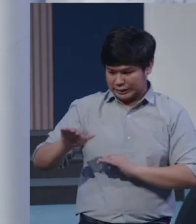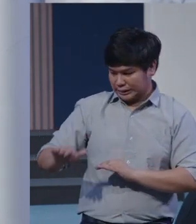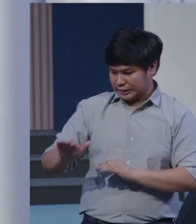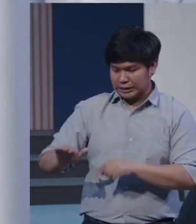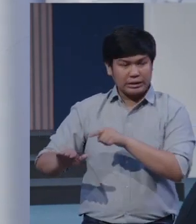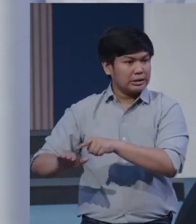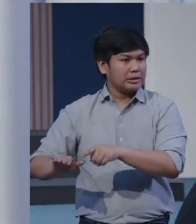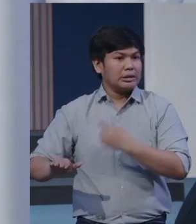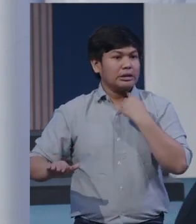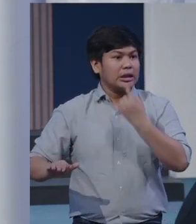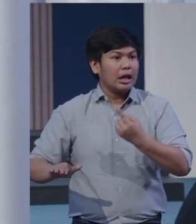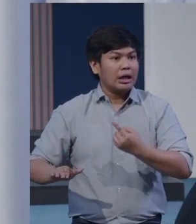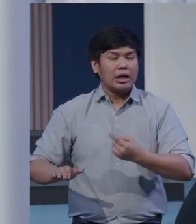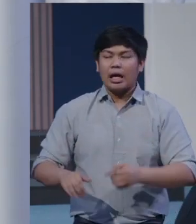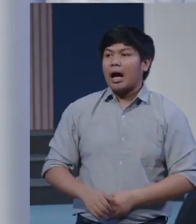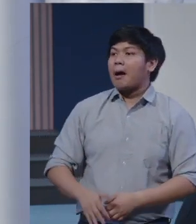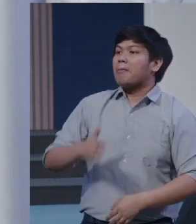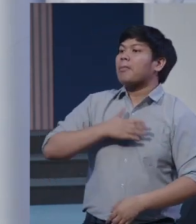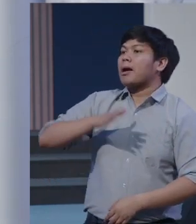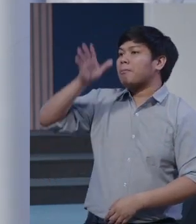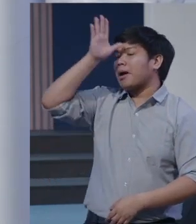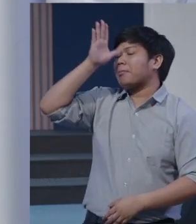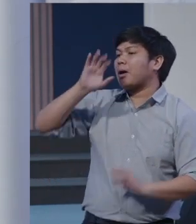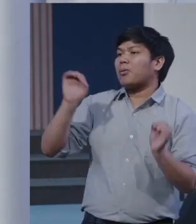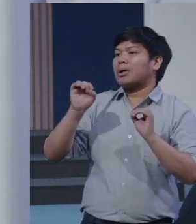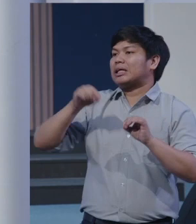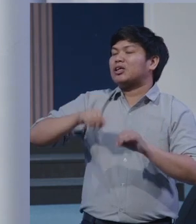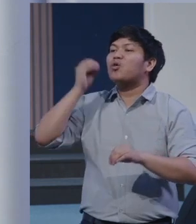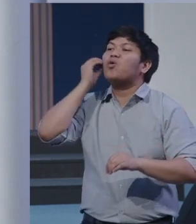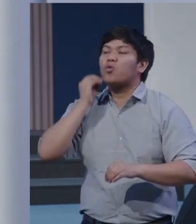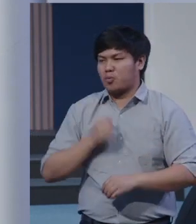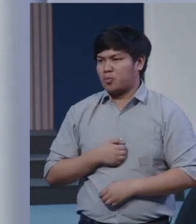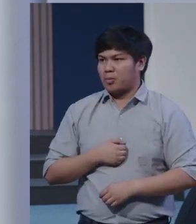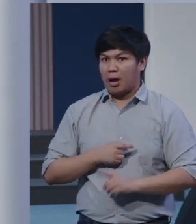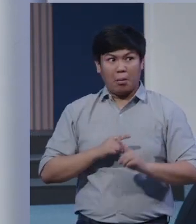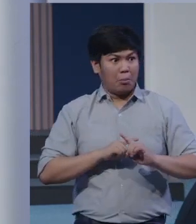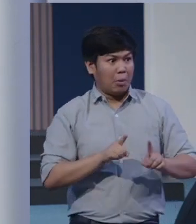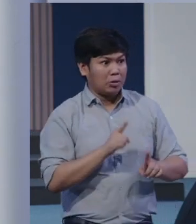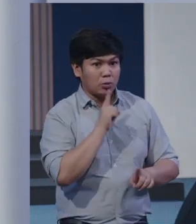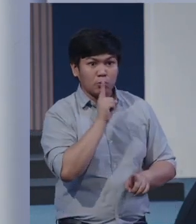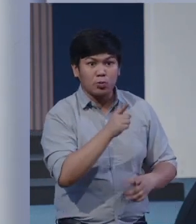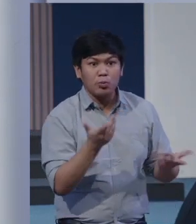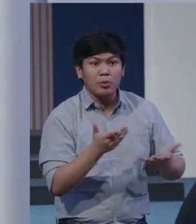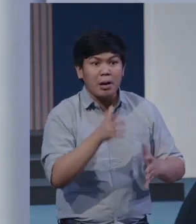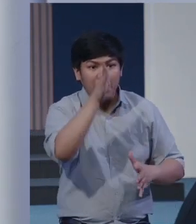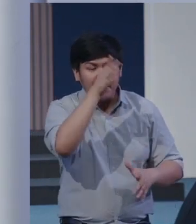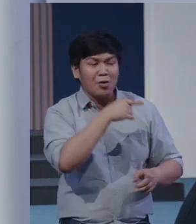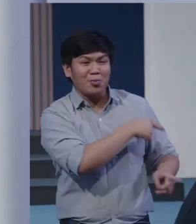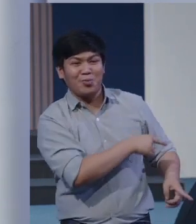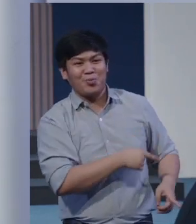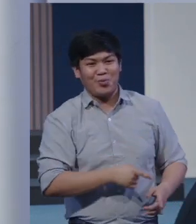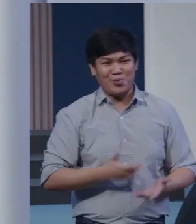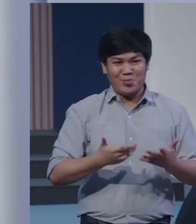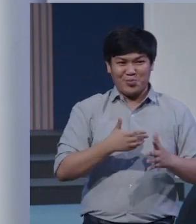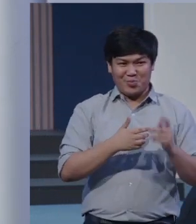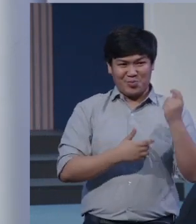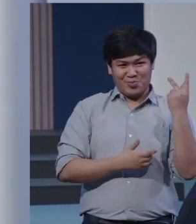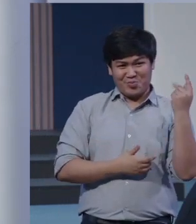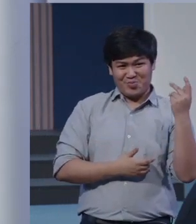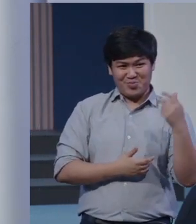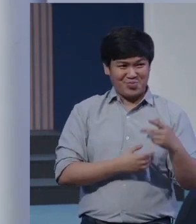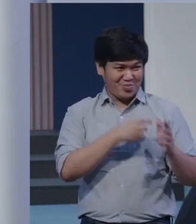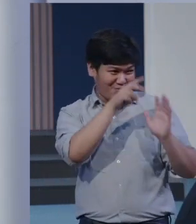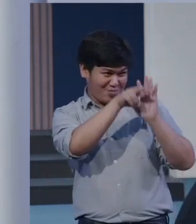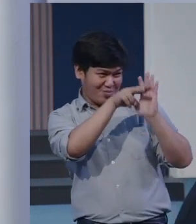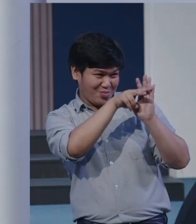niya wala po siya no madalas po nating gawin yun ' ba So Kahit na hindi natin